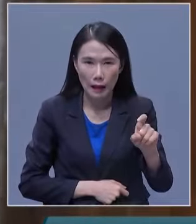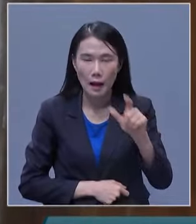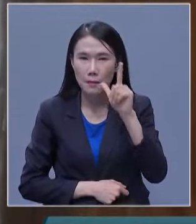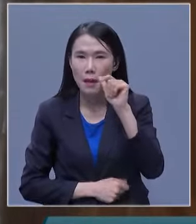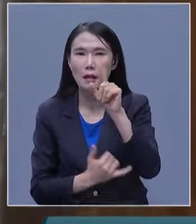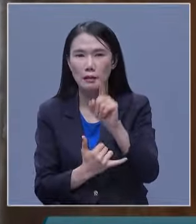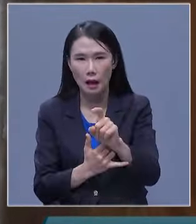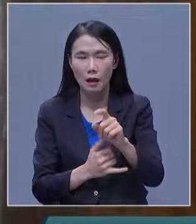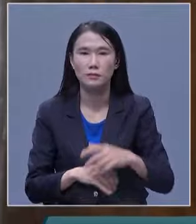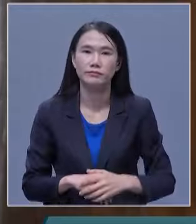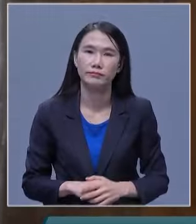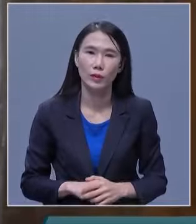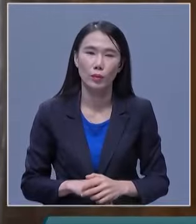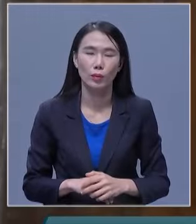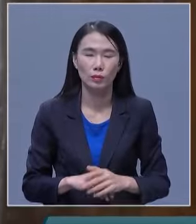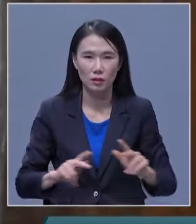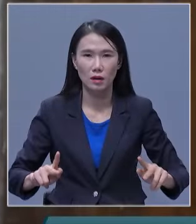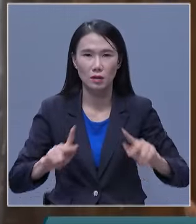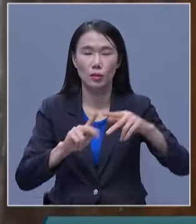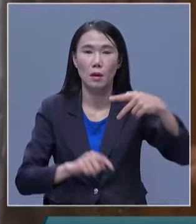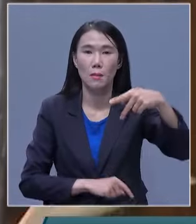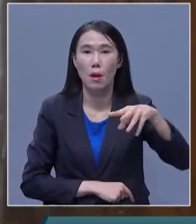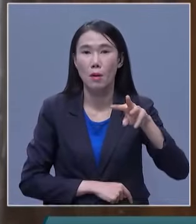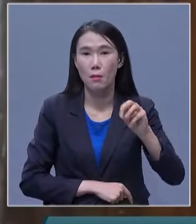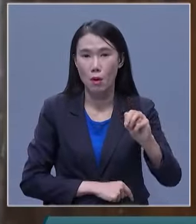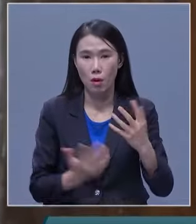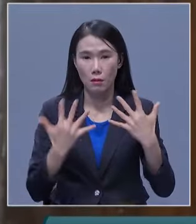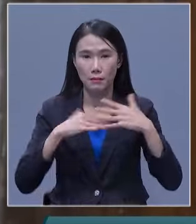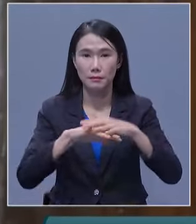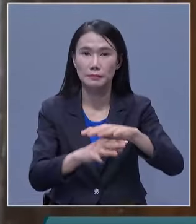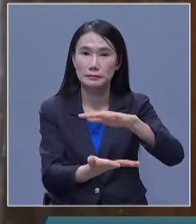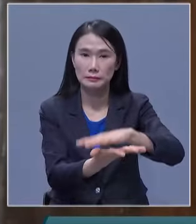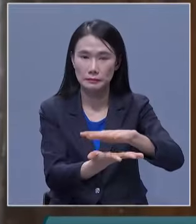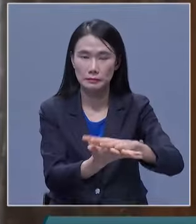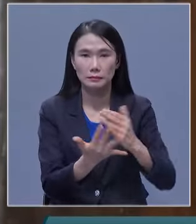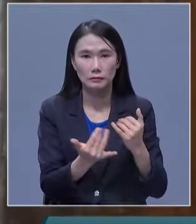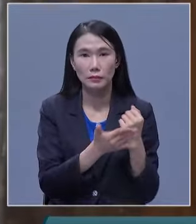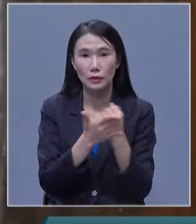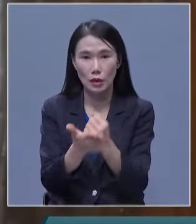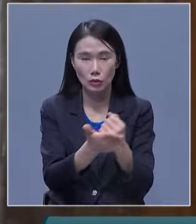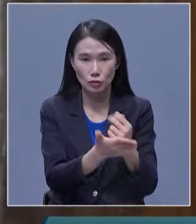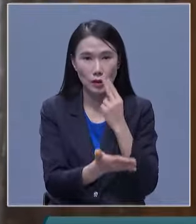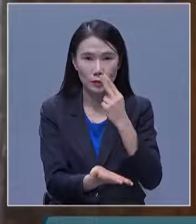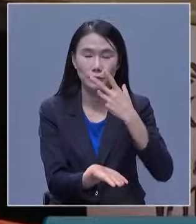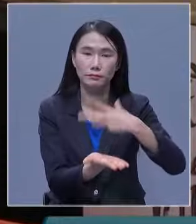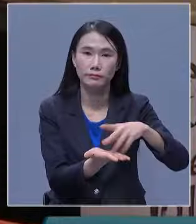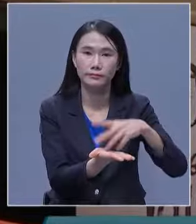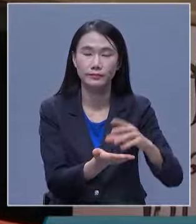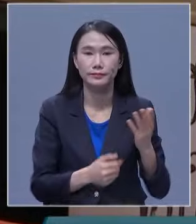นี้ตรงนี้เนี่ยทางพม.ก็ได้ประสานกับทางโรงเรียนเข้าไปให้การช่วยเหลือแล้วเดี๋ยวไปฟังเสียงกันค่ะ